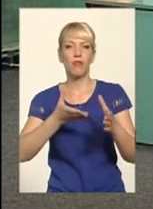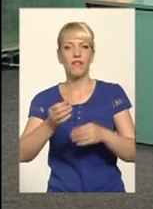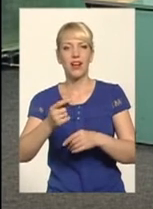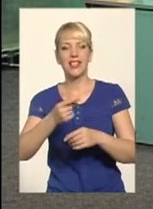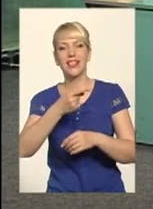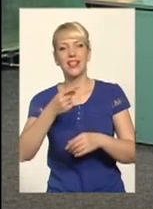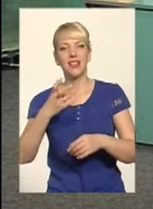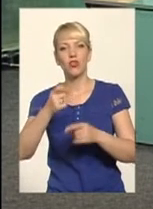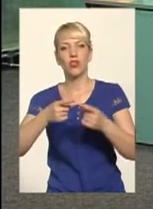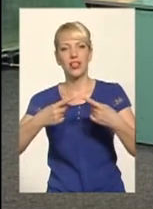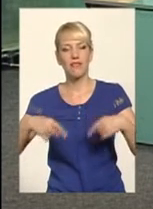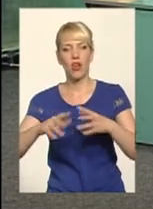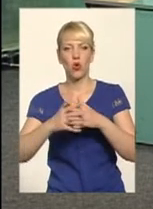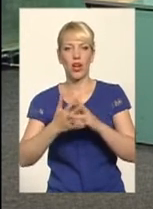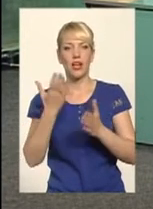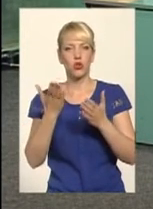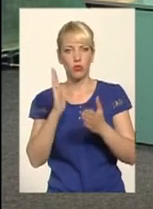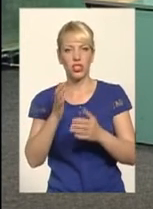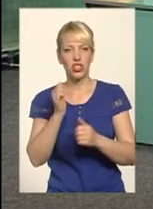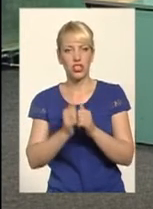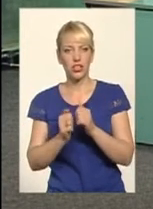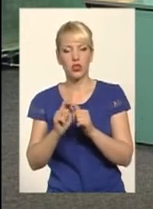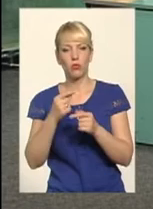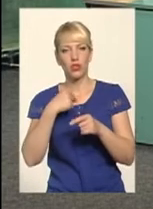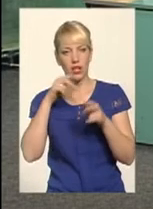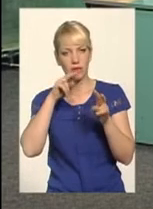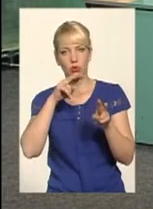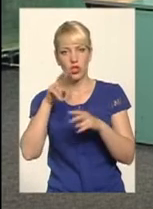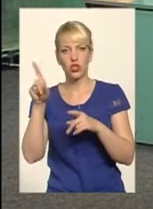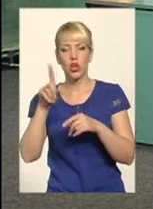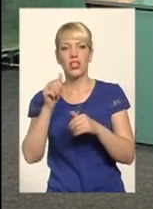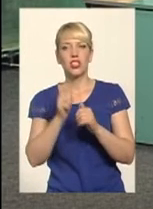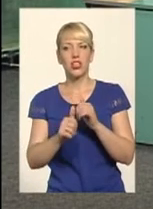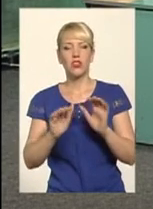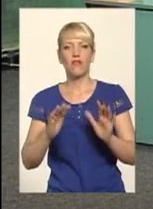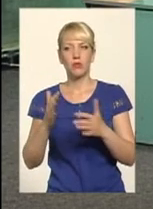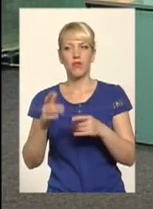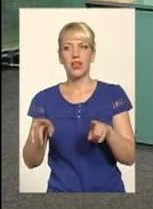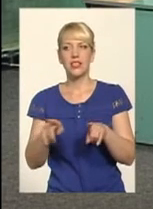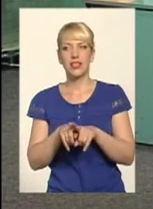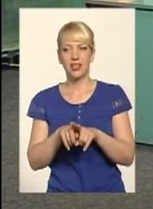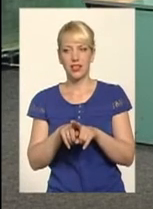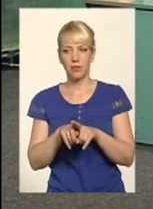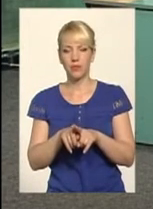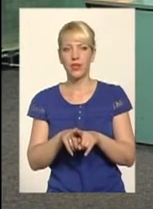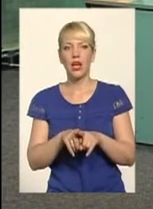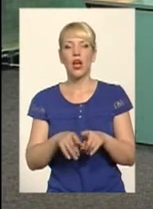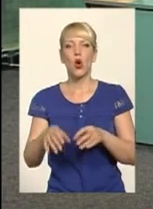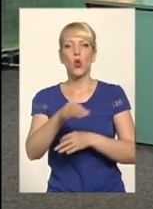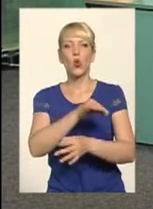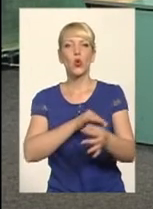негативно, якщо це буде відбуватися доволі часто. Тому я спостерігаю, що доволі часто відбуваються зараз такі круглі столи